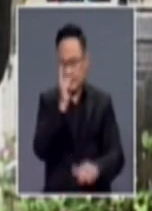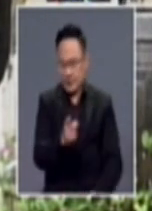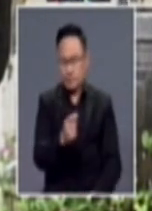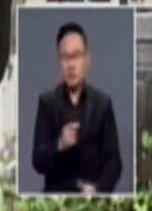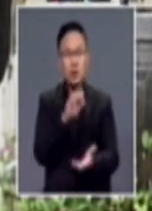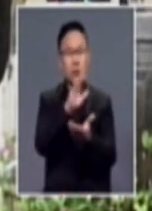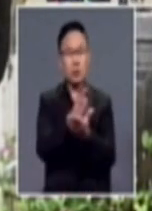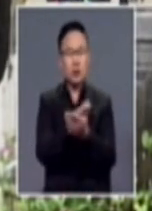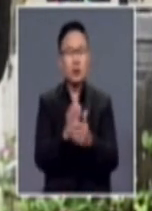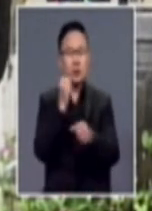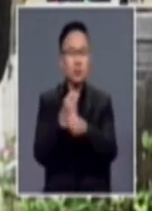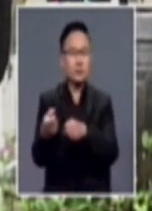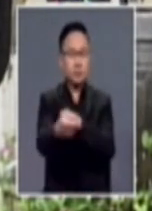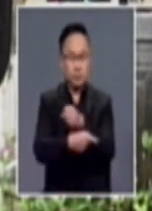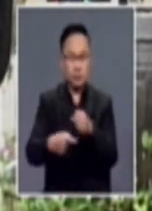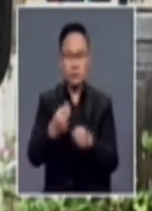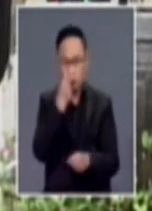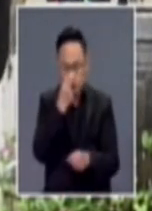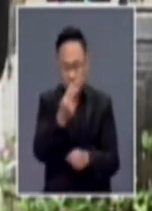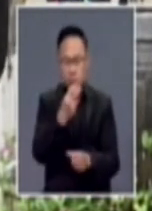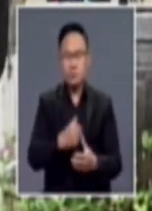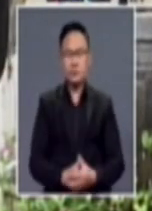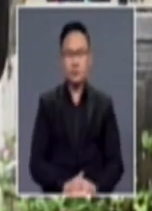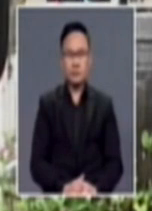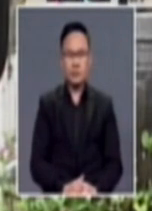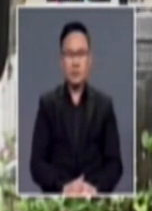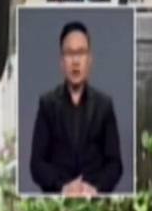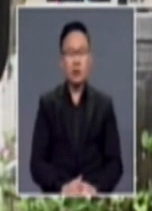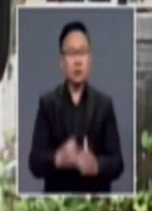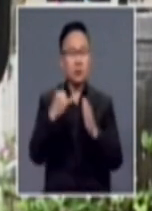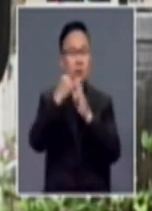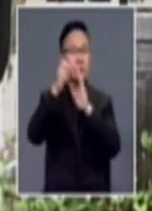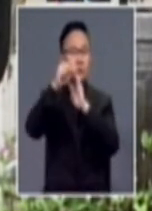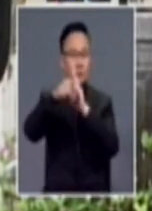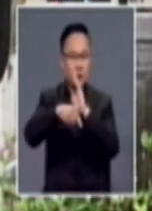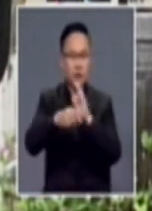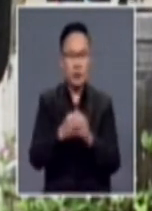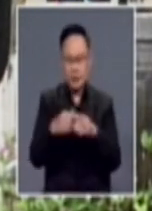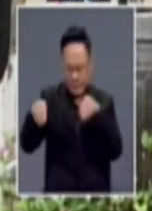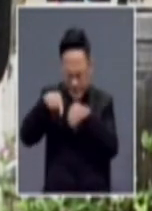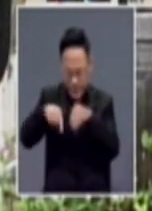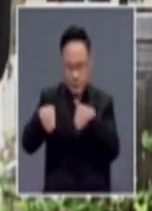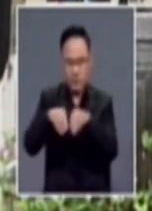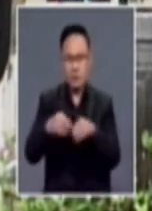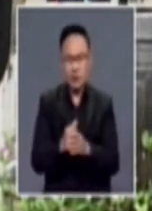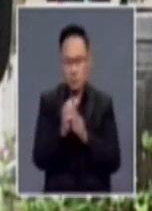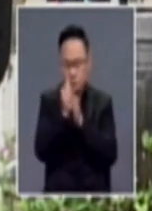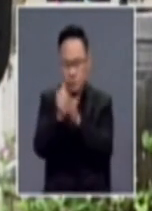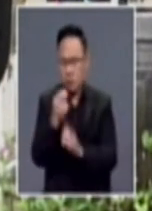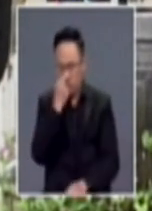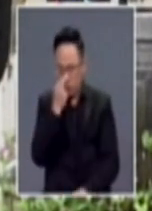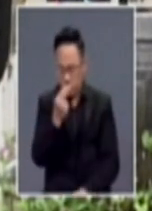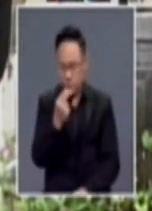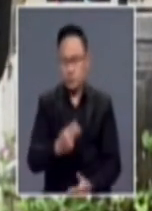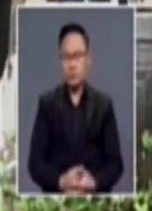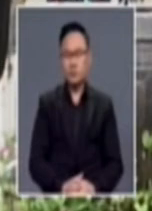ที่โรงเรียนชาวนาที่เรียกว่าโรงเรียนเกษตรกรชาวนาของจังหวัดสุพรรณบุรีนะครับอยู่ใกล้ๆแค่นี้เองเดี๋ยวผมจะพาไป ค่ะไป